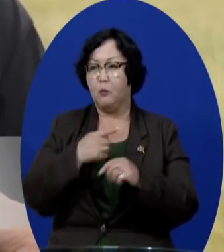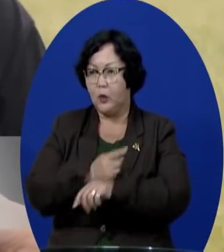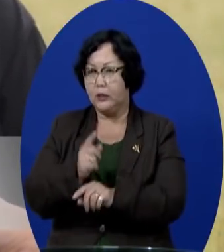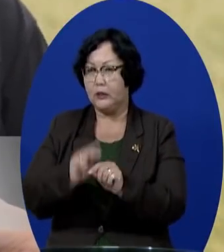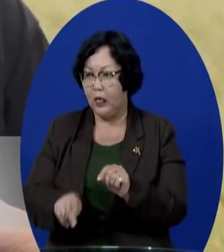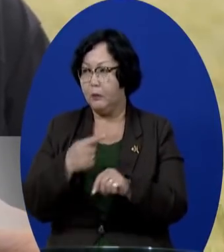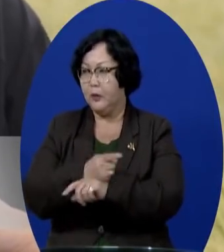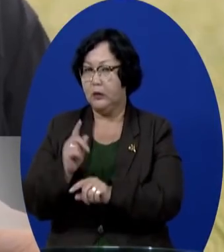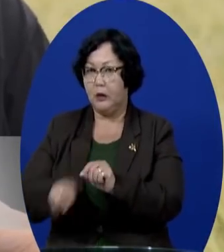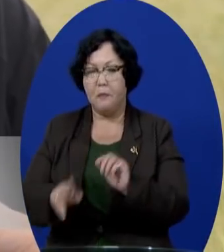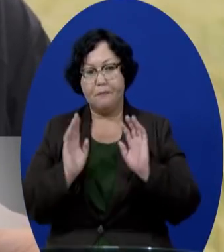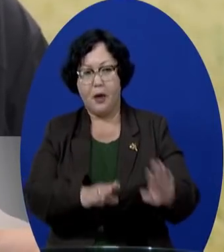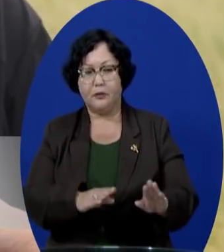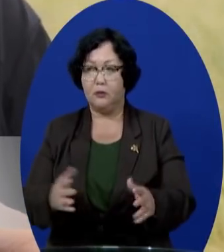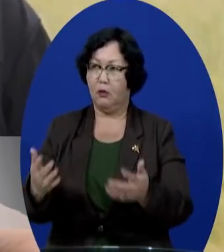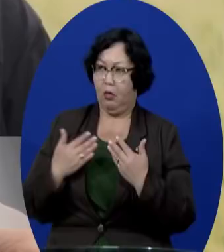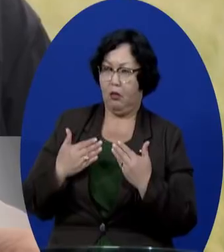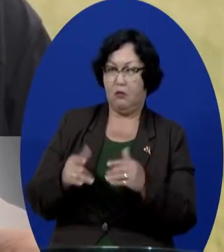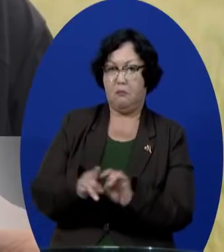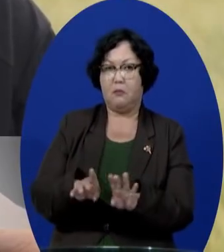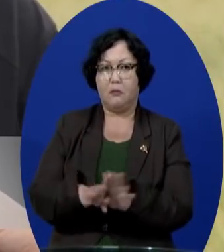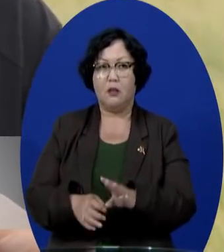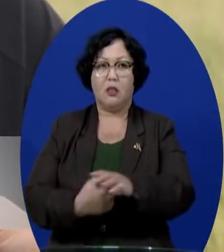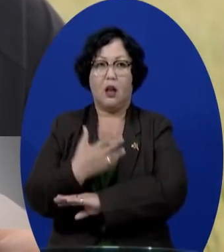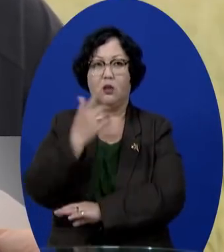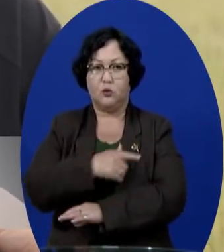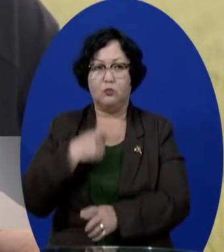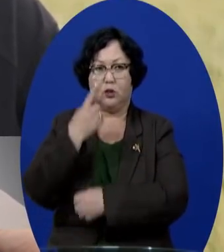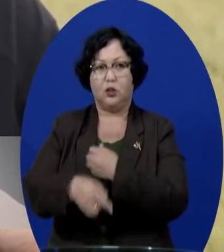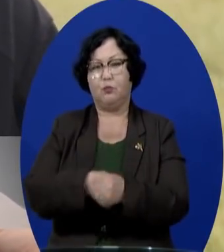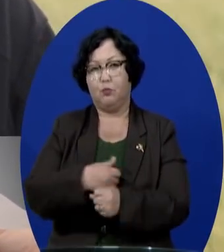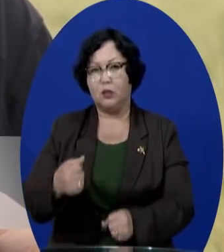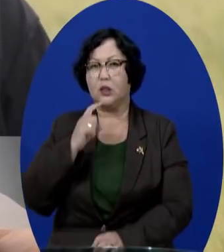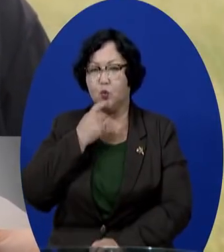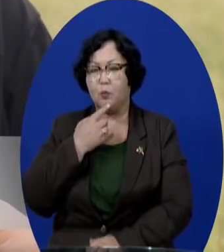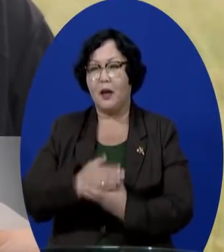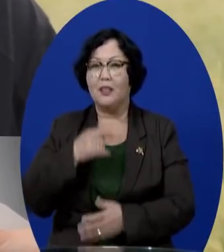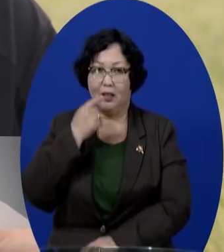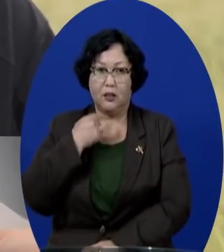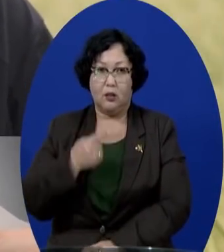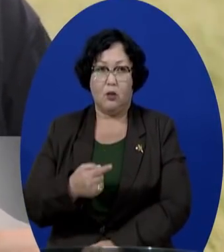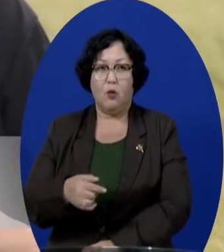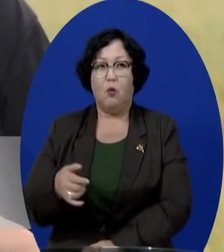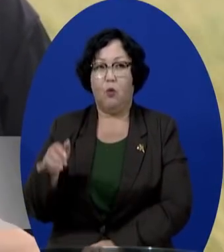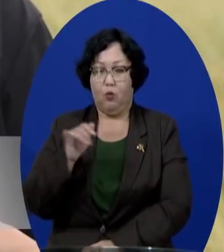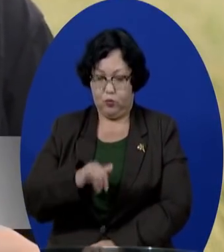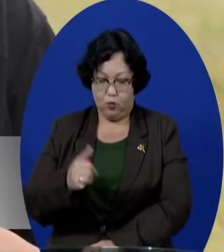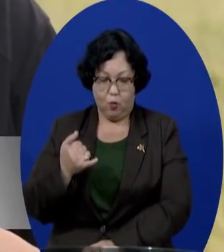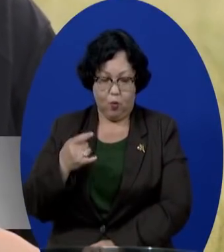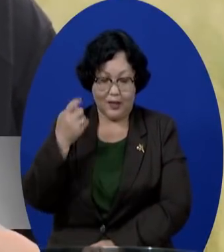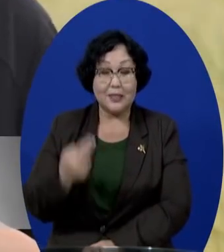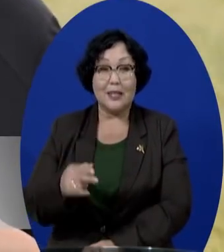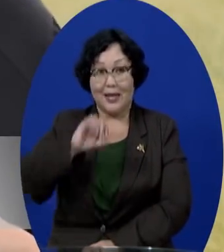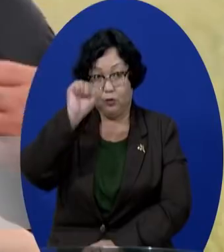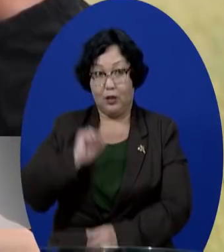хоногоор нь зогсоогоод үнтигөөд ийм асуудлууд үүсдэг бол тариалан шийдвэр хэмжил болгоод ярьдаг. Энийг Улсын оргийн комисс бол одоо манайхаас аль